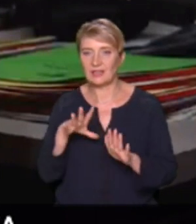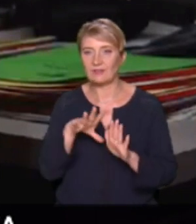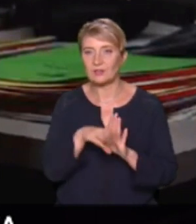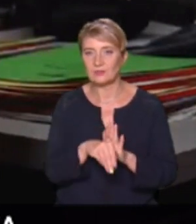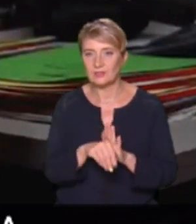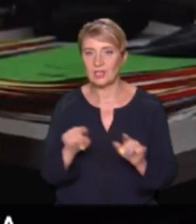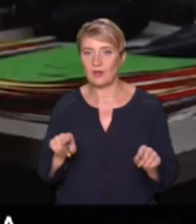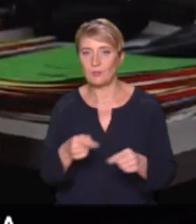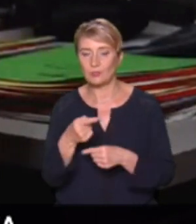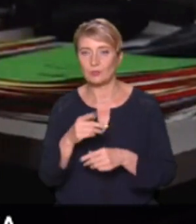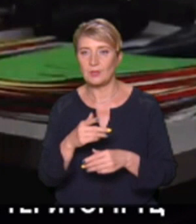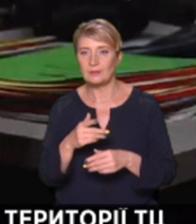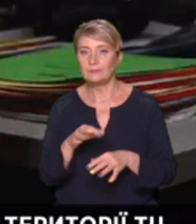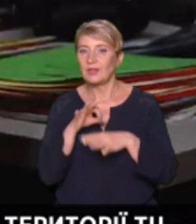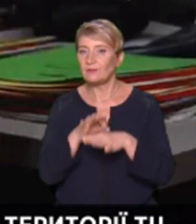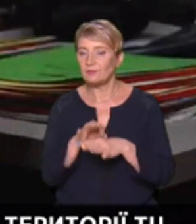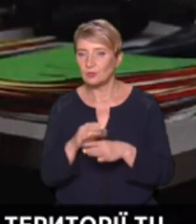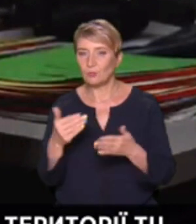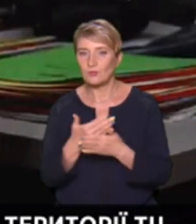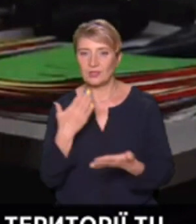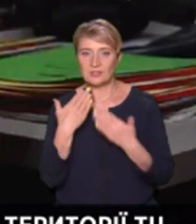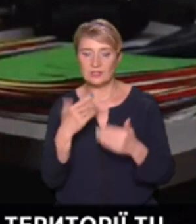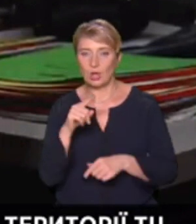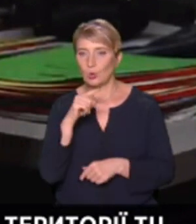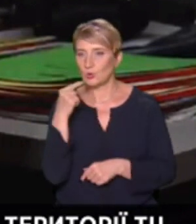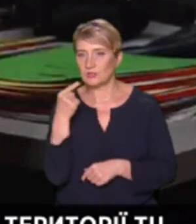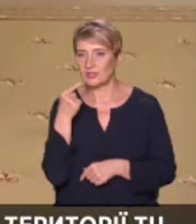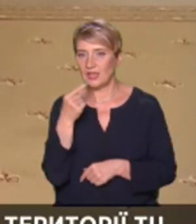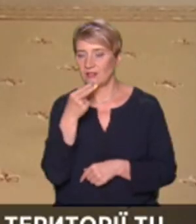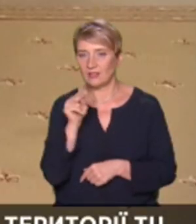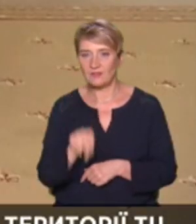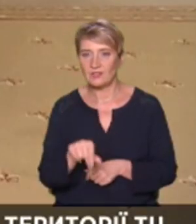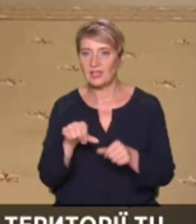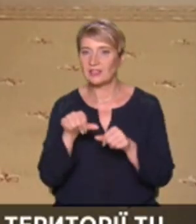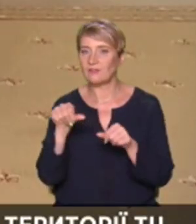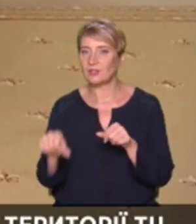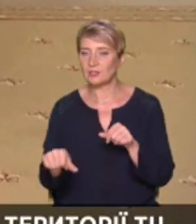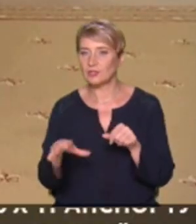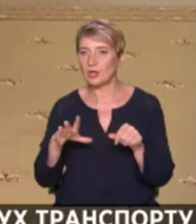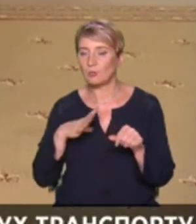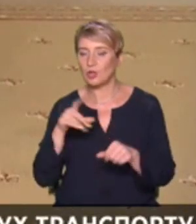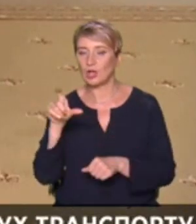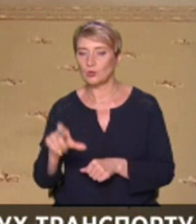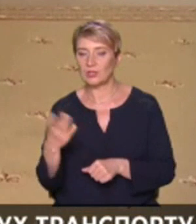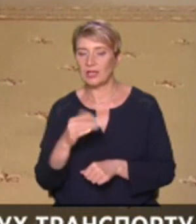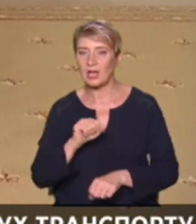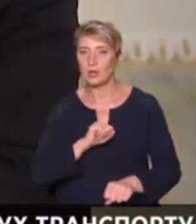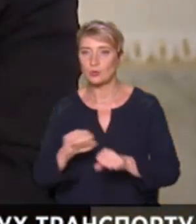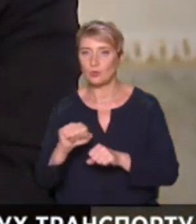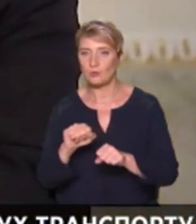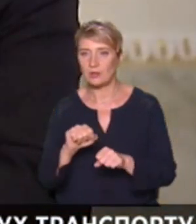вибудовуємо нові стосунки, і Росія тут ні до чого, це виключно от була людина, яка керувала до